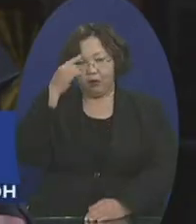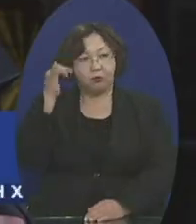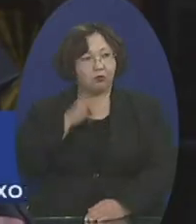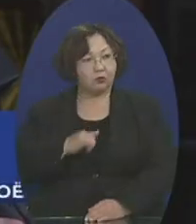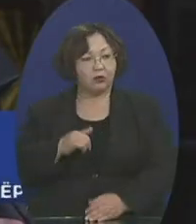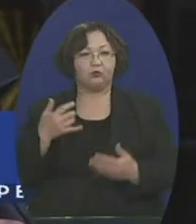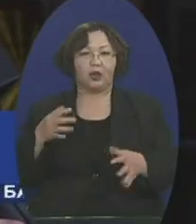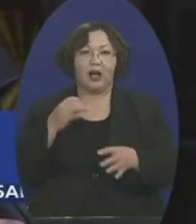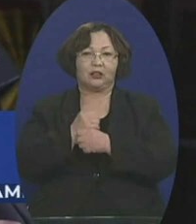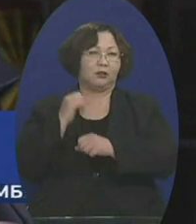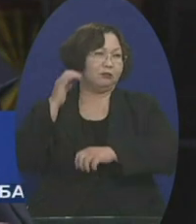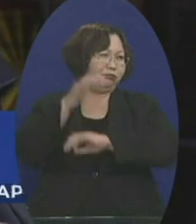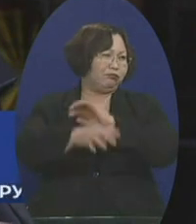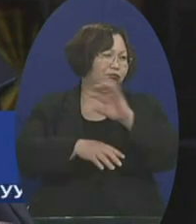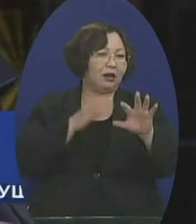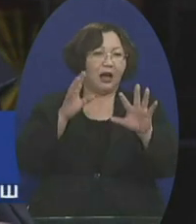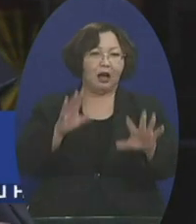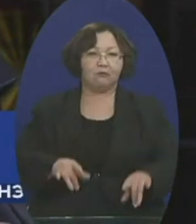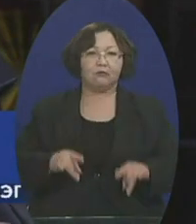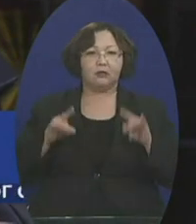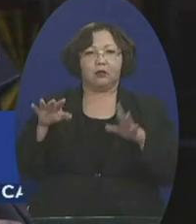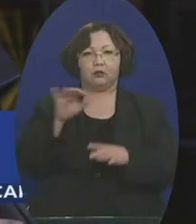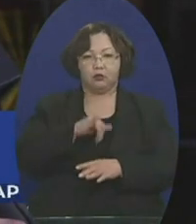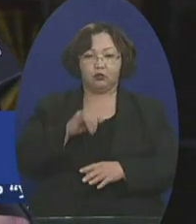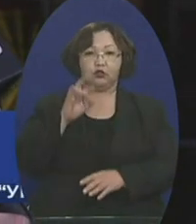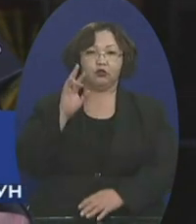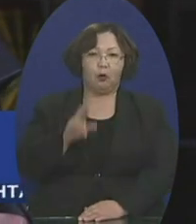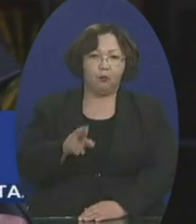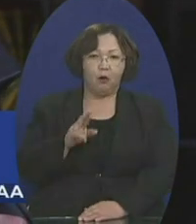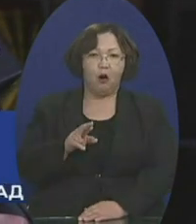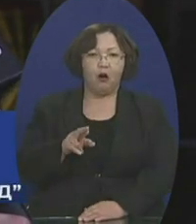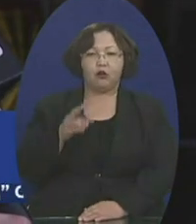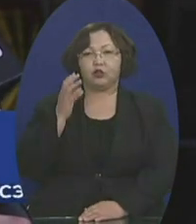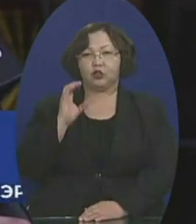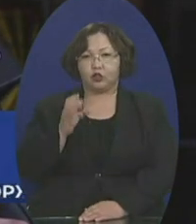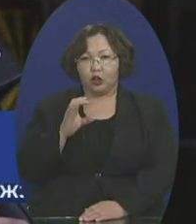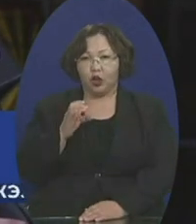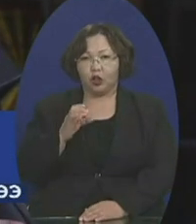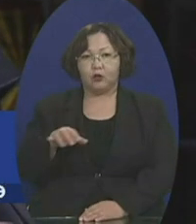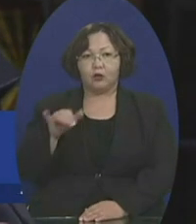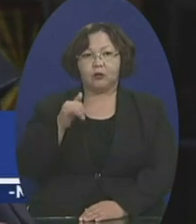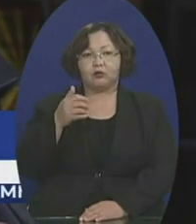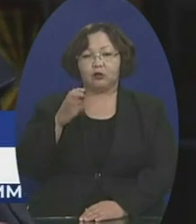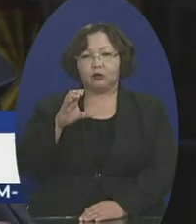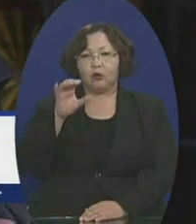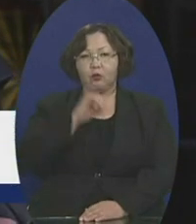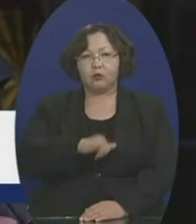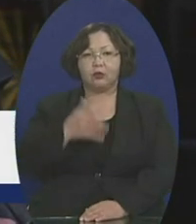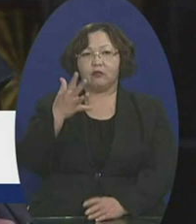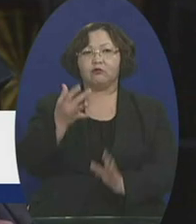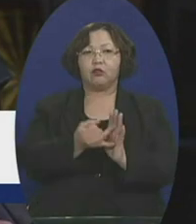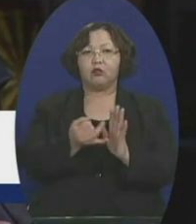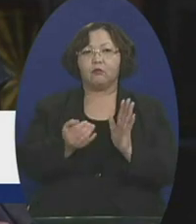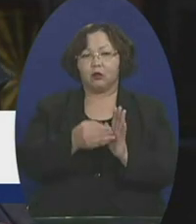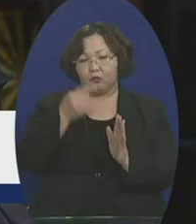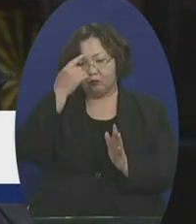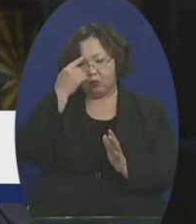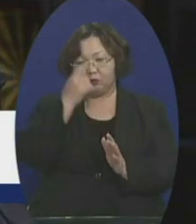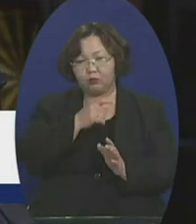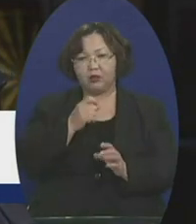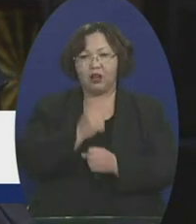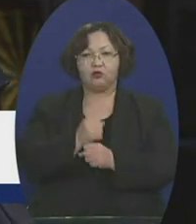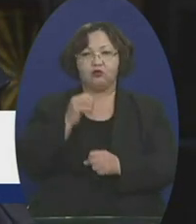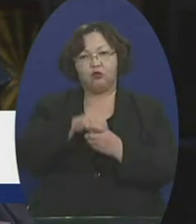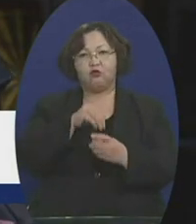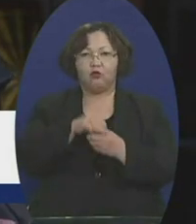Сүүлийн үед бол Австрали руу их явж, Япон руу явж байна. Солонгос 57 орчим мянган монголчууд ажиллаж байна. Гадаадын улс орнууд бол